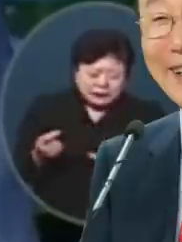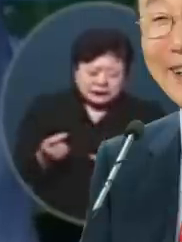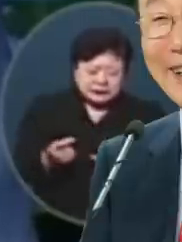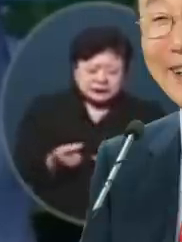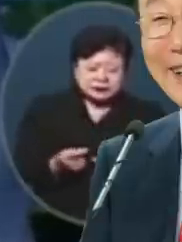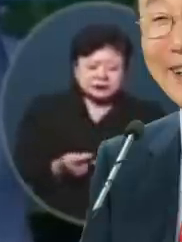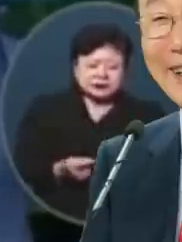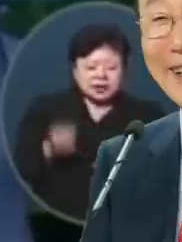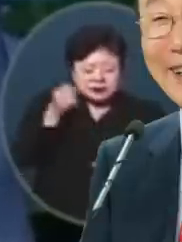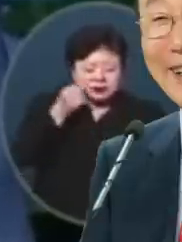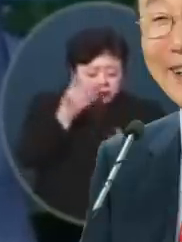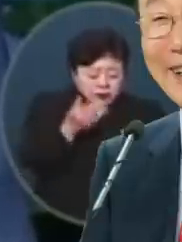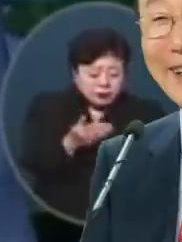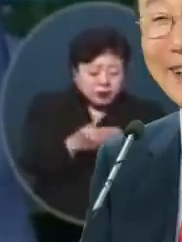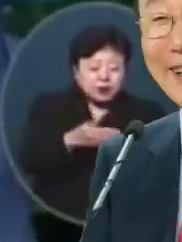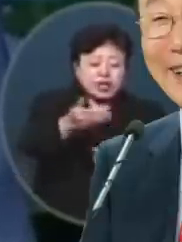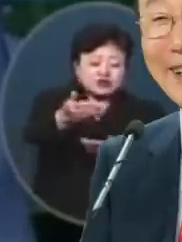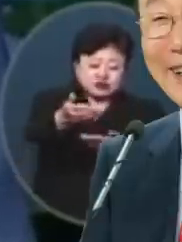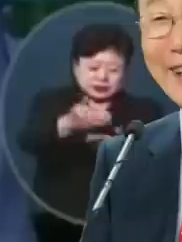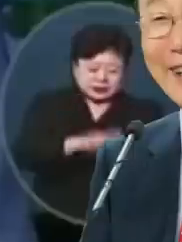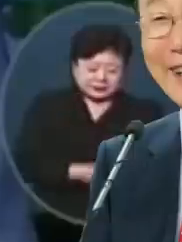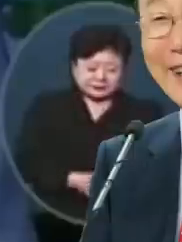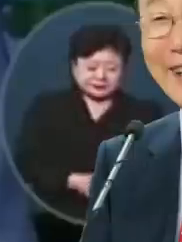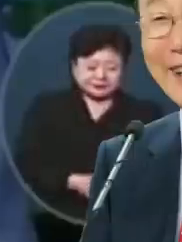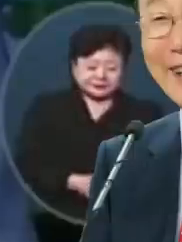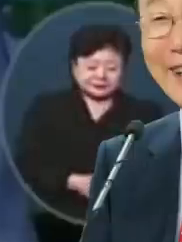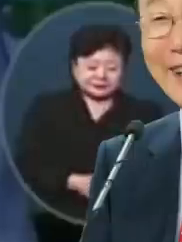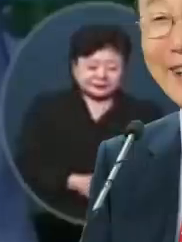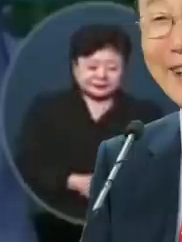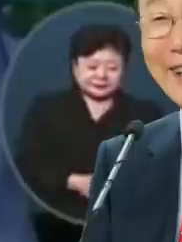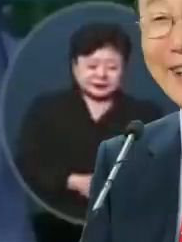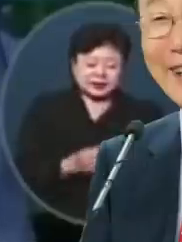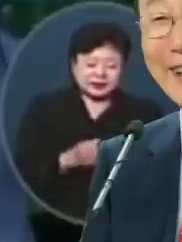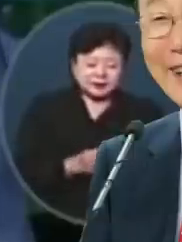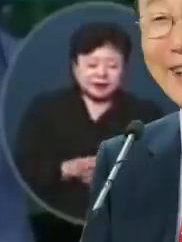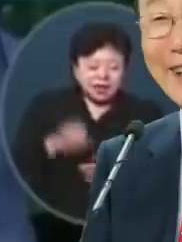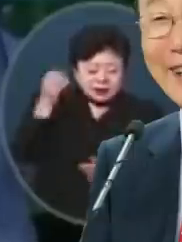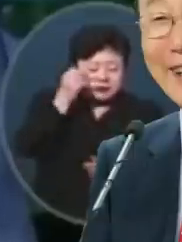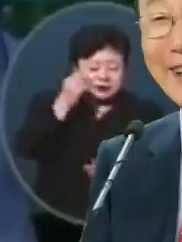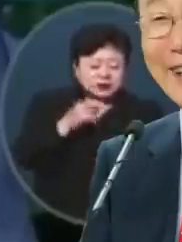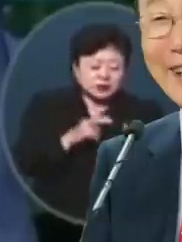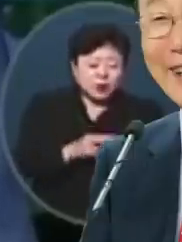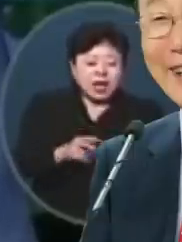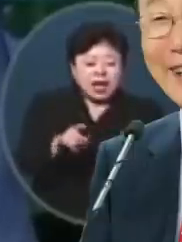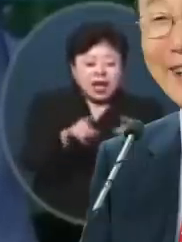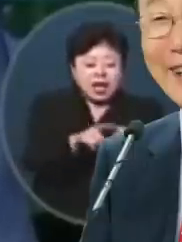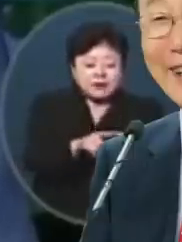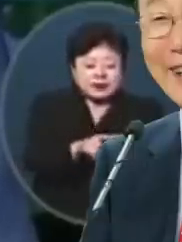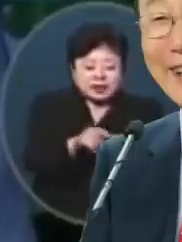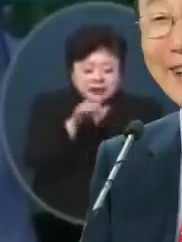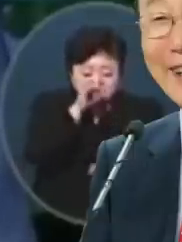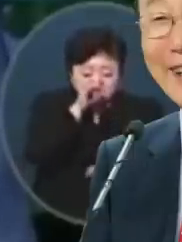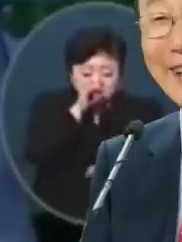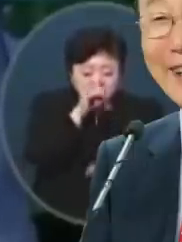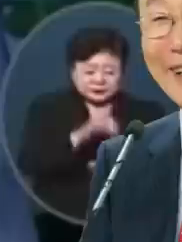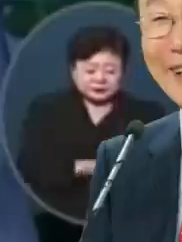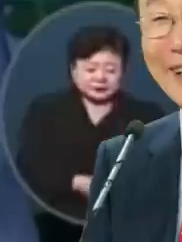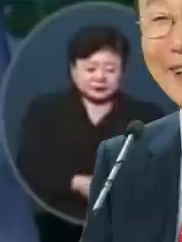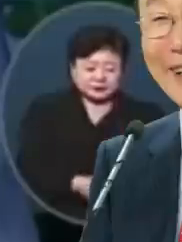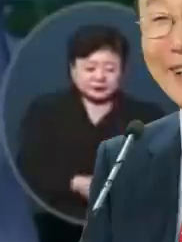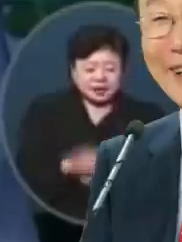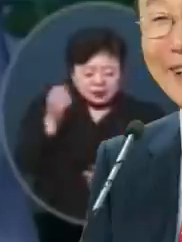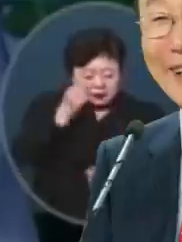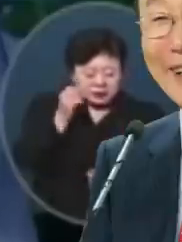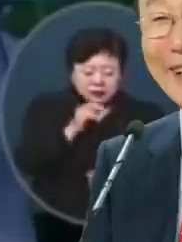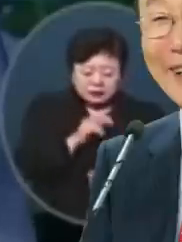보혜사 성령을 우리에게 보내주신 것입니다. 그러므로 성령님과 함께 의논하고 나가면